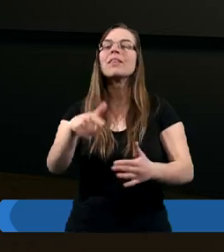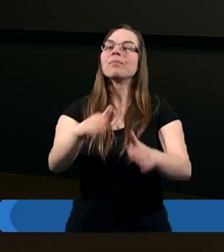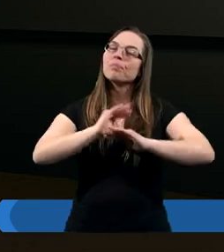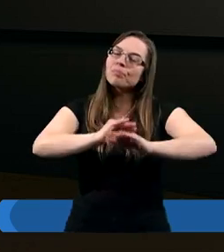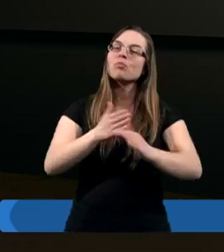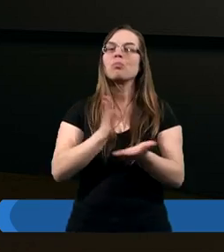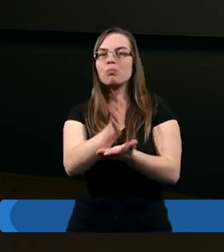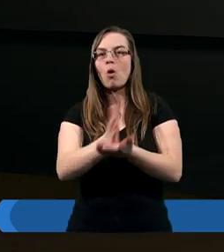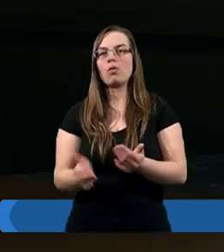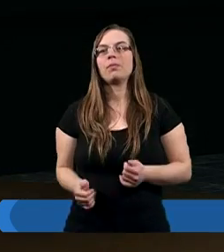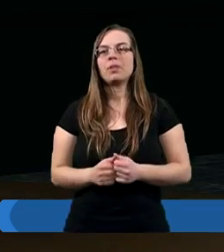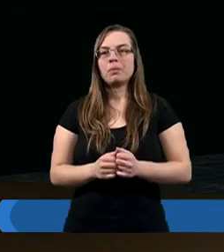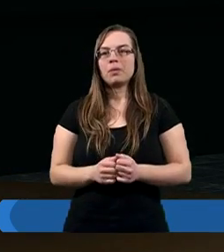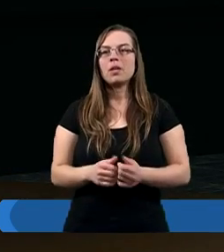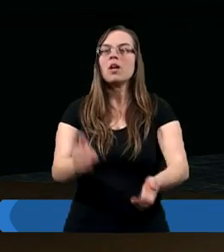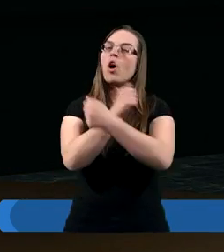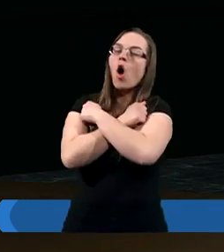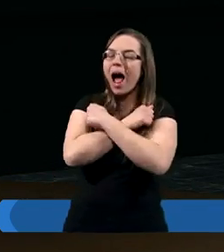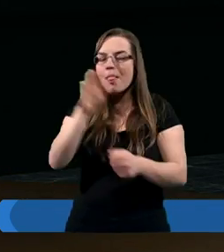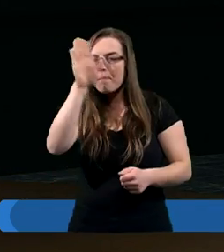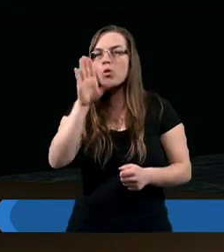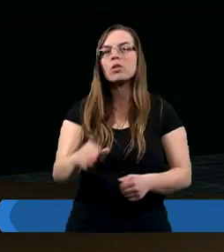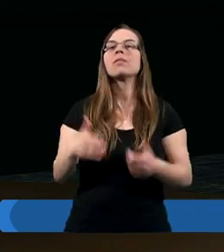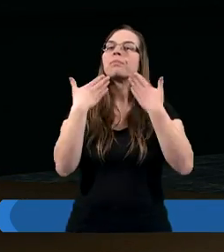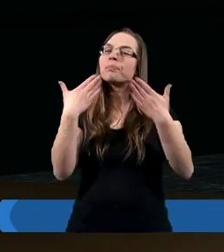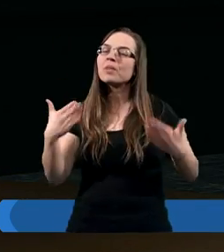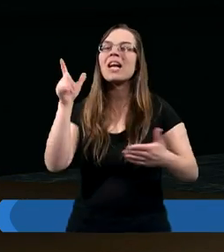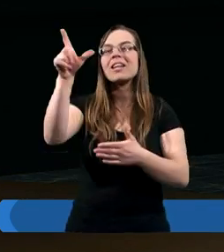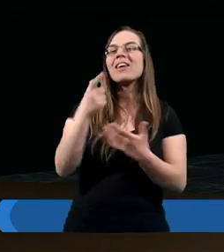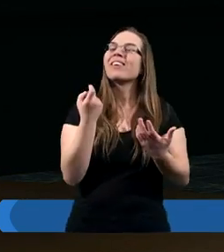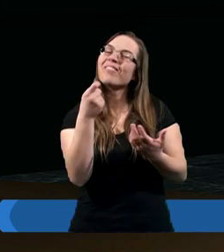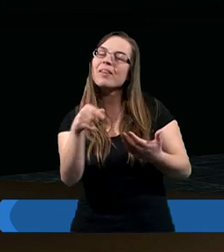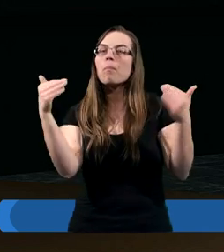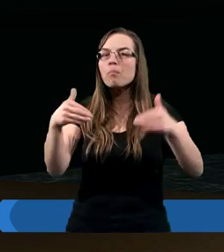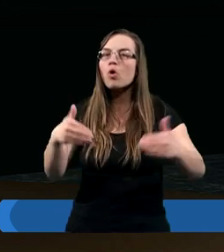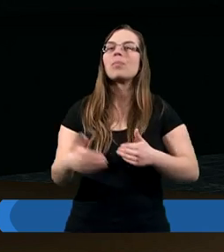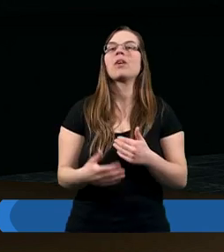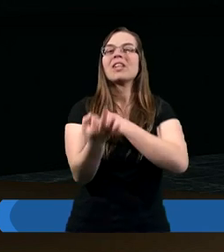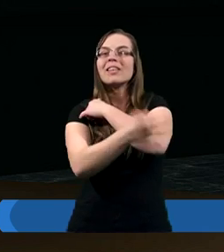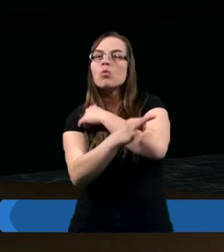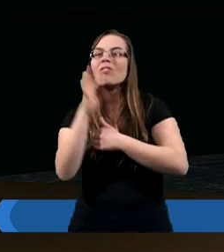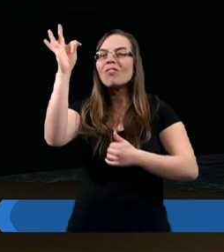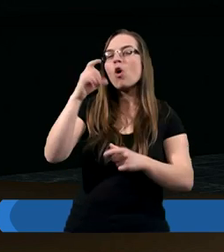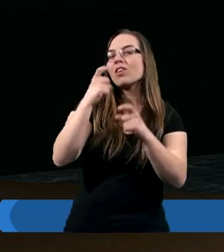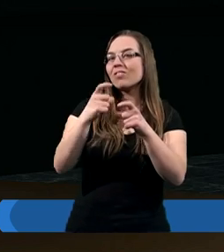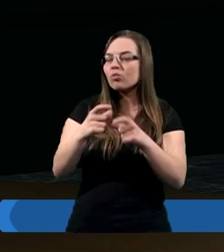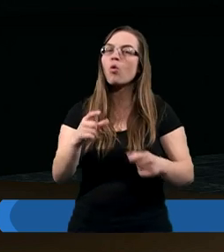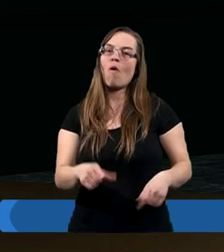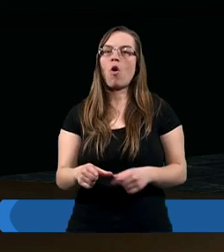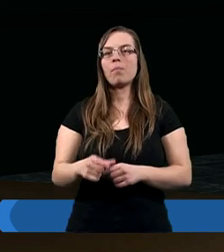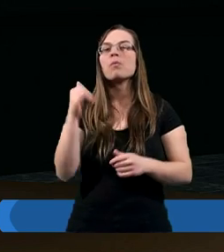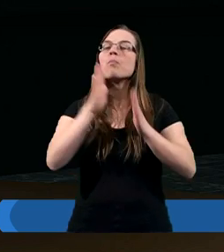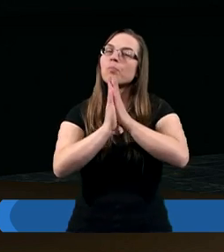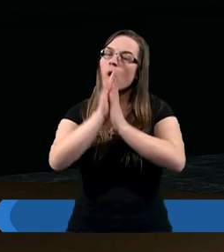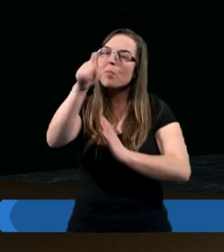pomoc w trakcie tego studium. Kochany Panie Boże, dziękujemy Ci za tą chwilę, kiedy możemy studiować Słowo Twoje Święte.